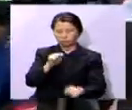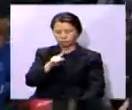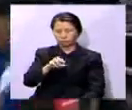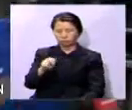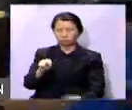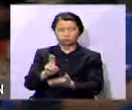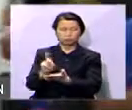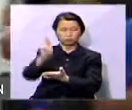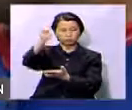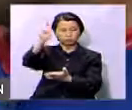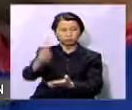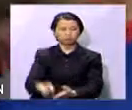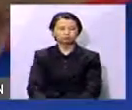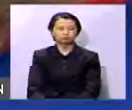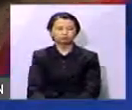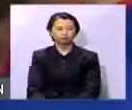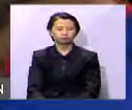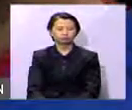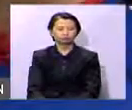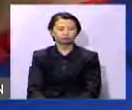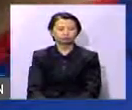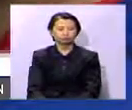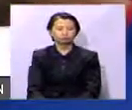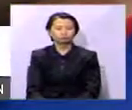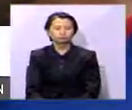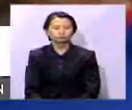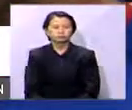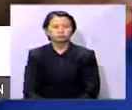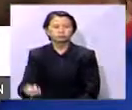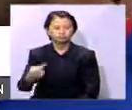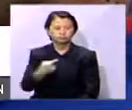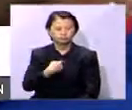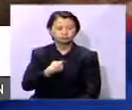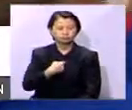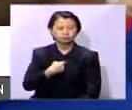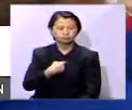University. Many riders favorite, no? In this race,